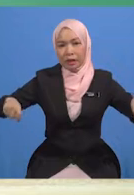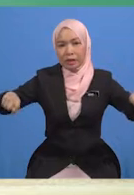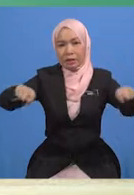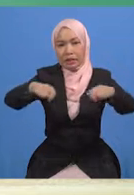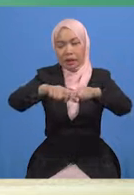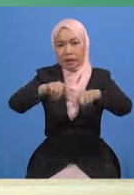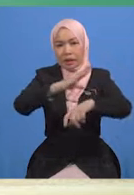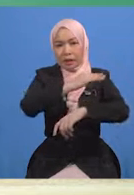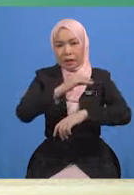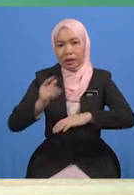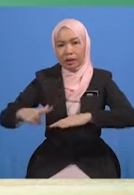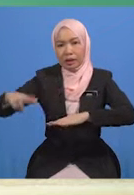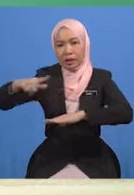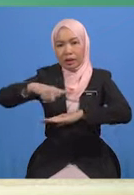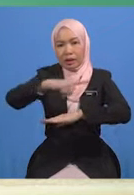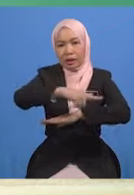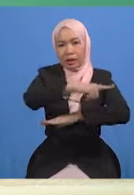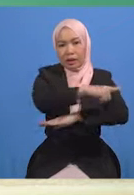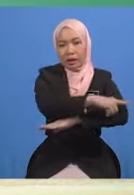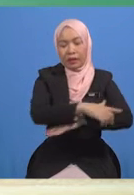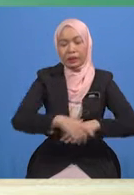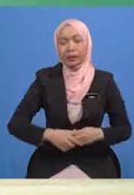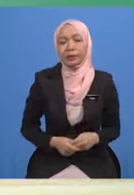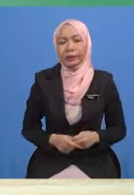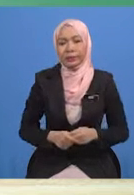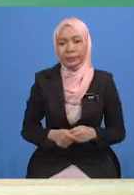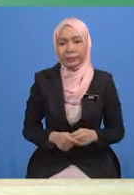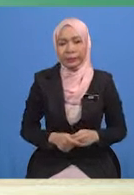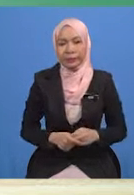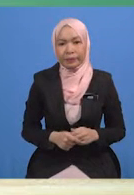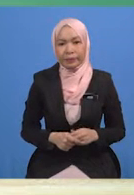kolam, tasik dan laut.